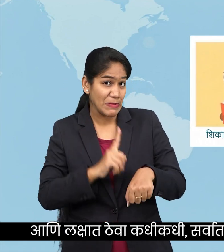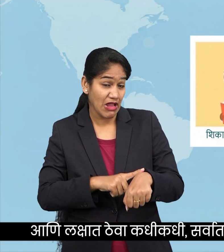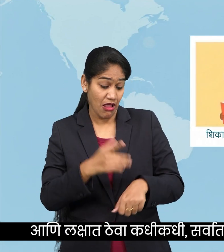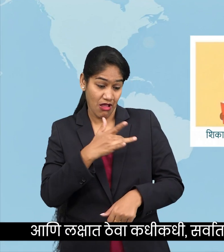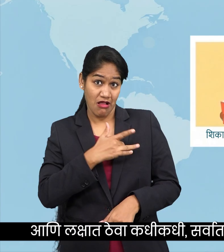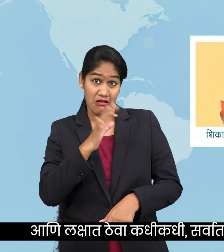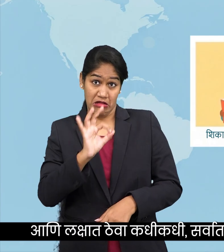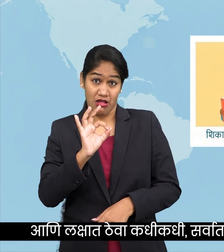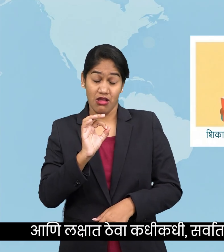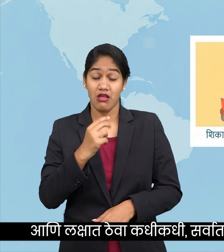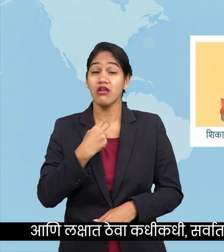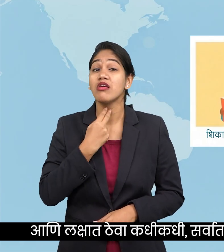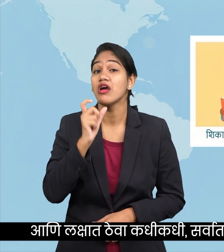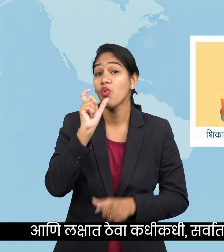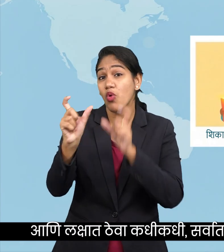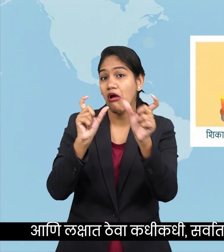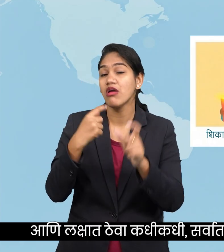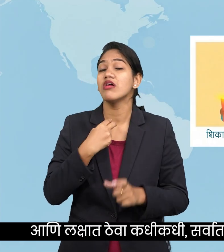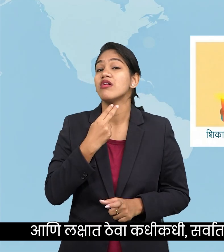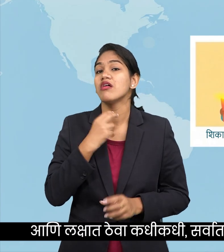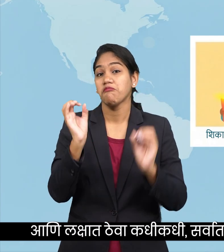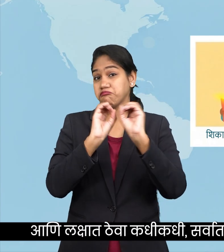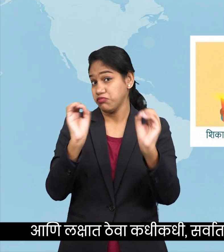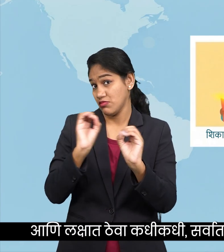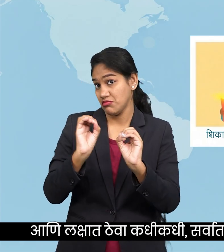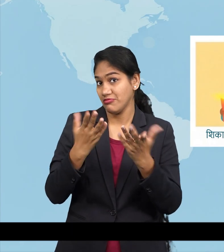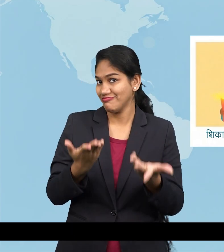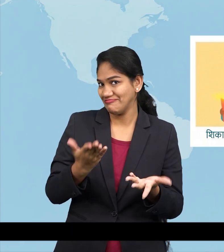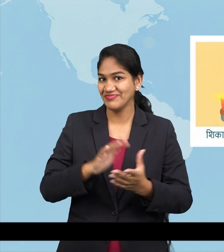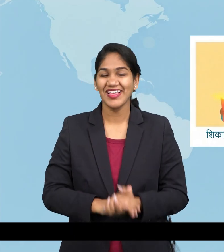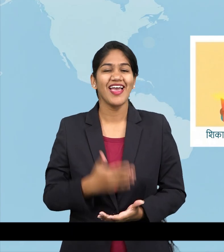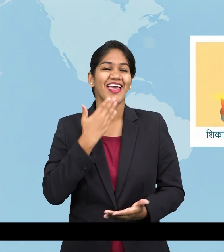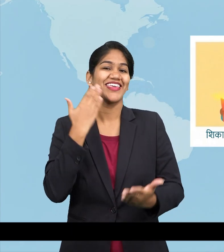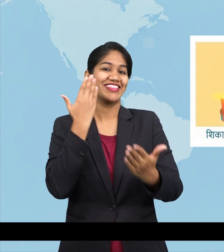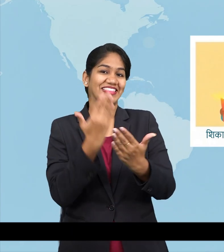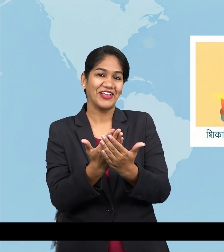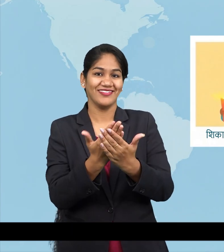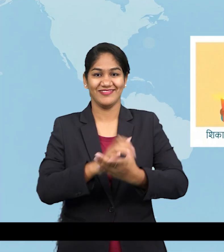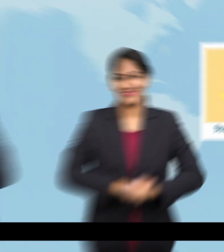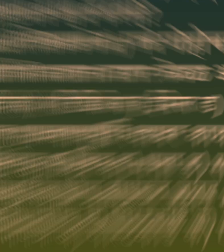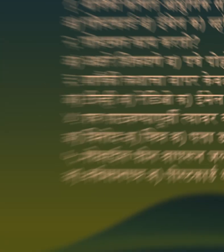आवाजाशिवाय बोलले जाऊ शकतात. धन्यवाद.